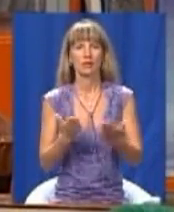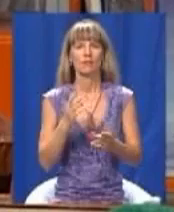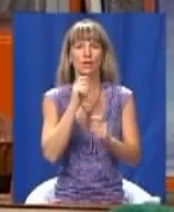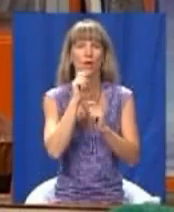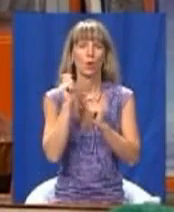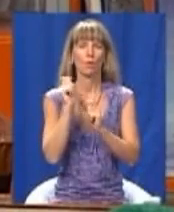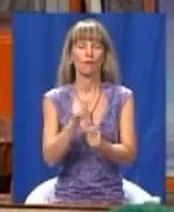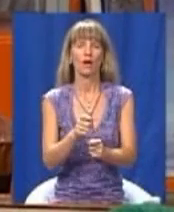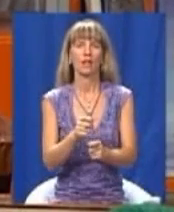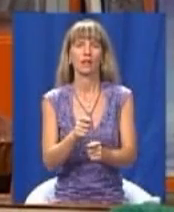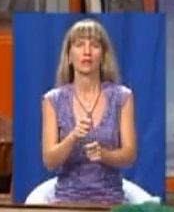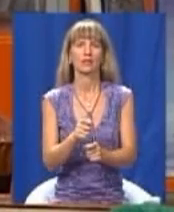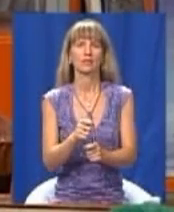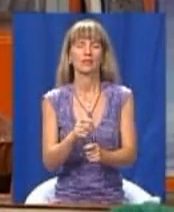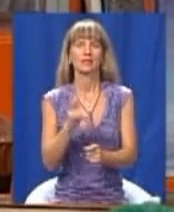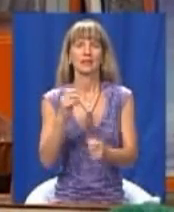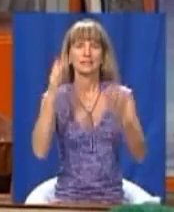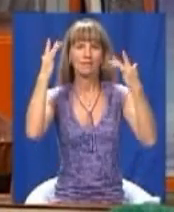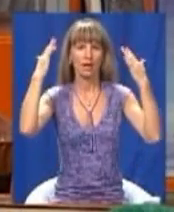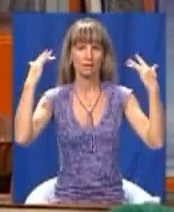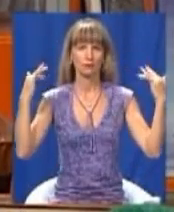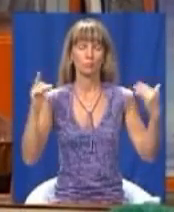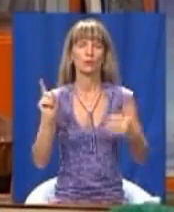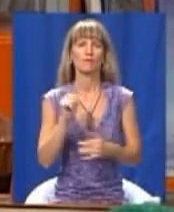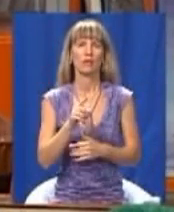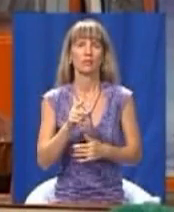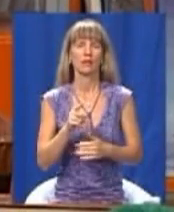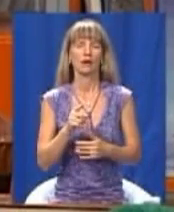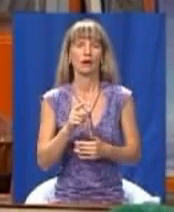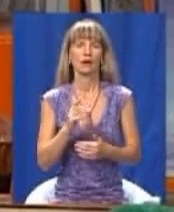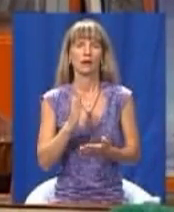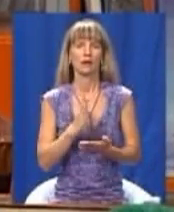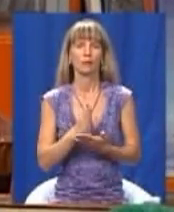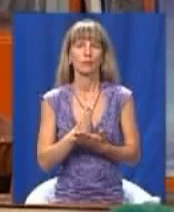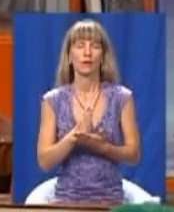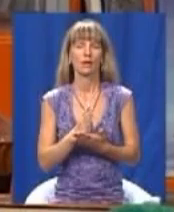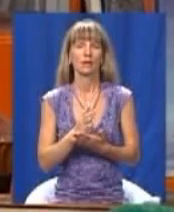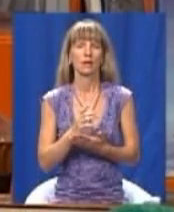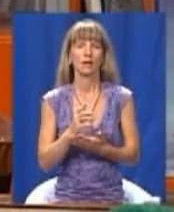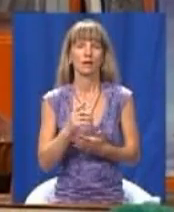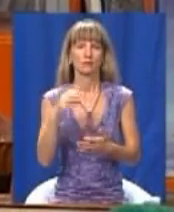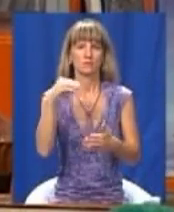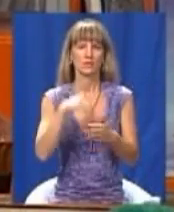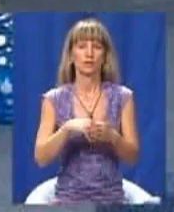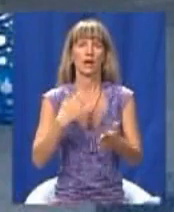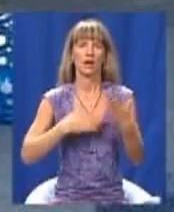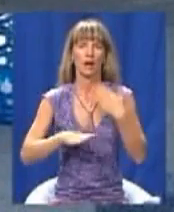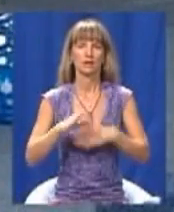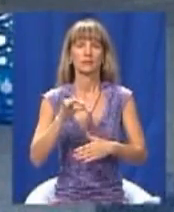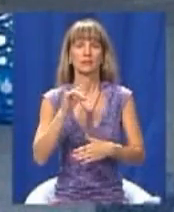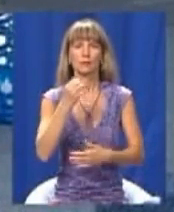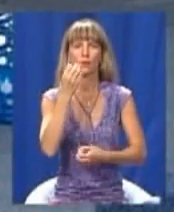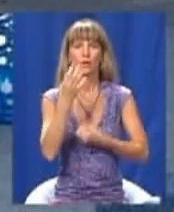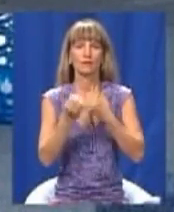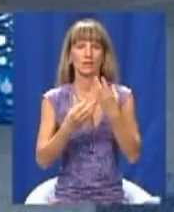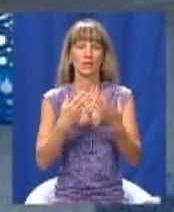дарували на весілля, бо вона позначала радість та процвітання у сім'ї. Отак от,